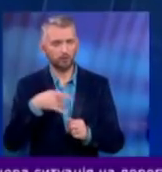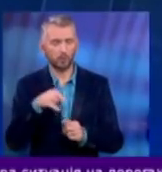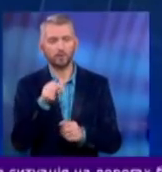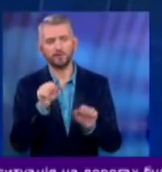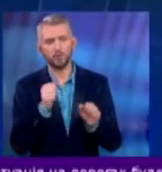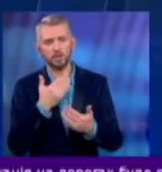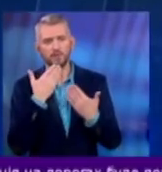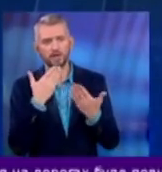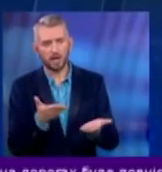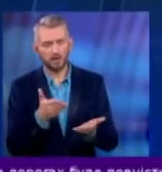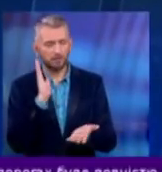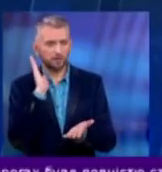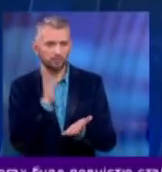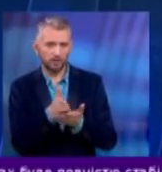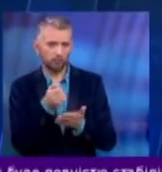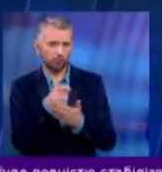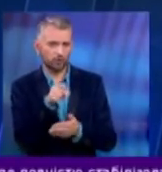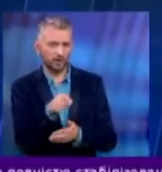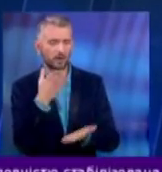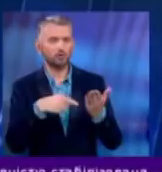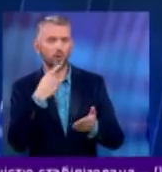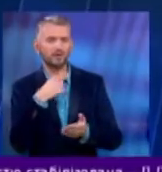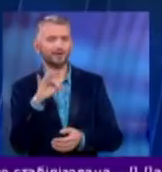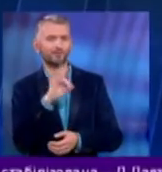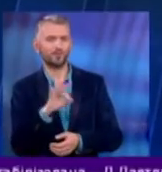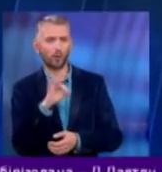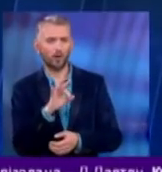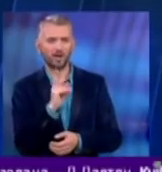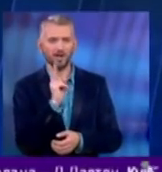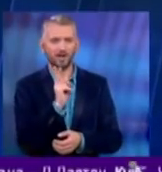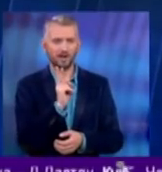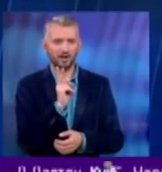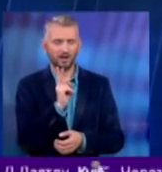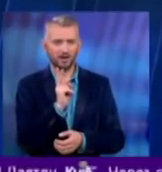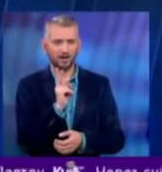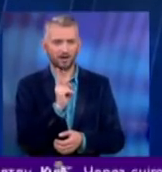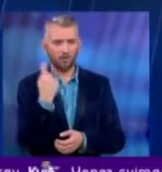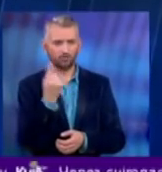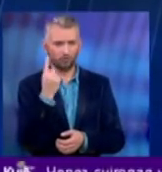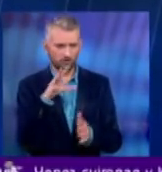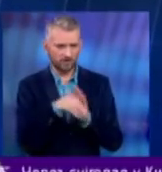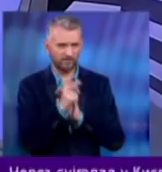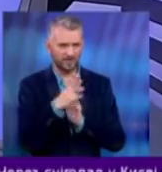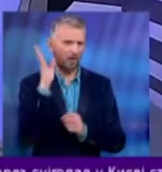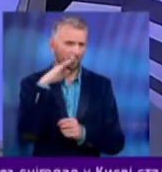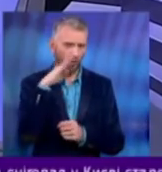можете звертатися безпосередньо до них. Якщо казати про квартирні засоби обліку,